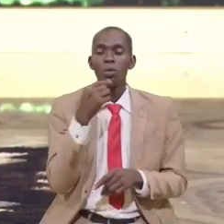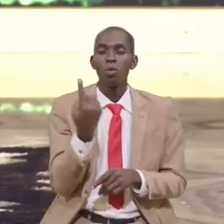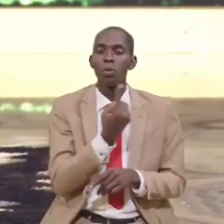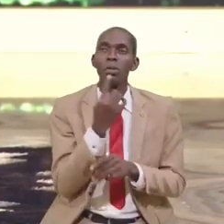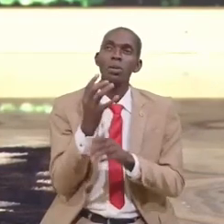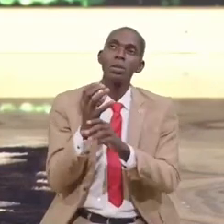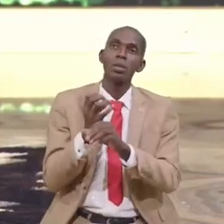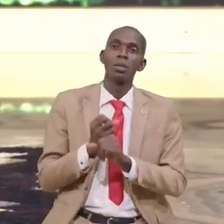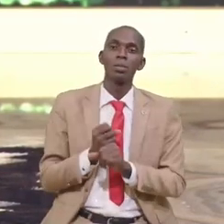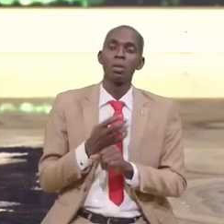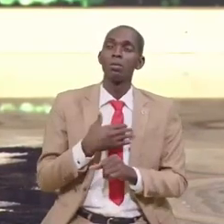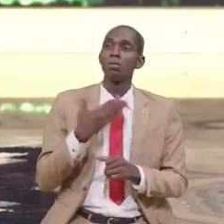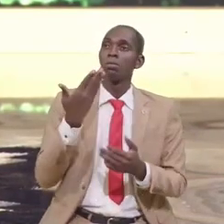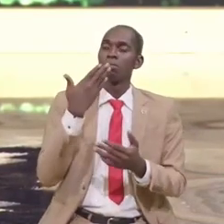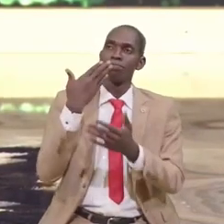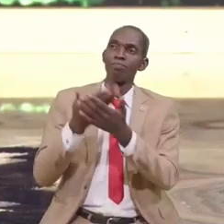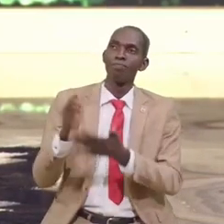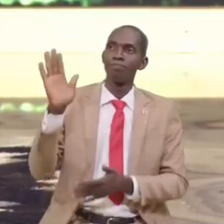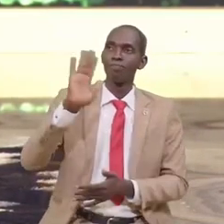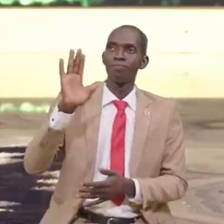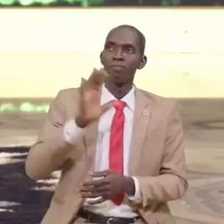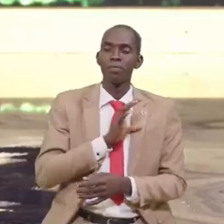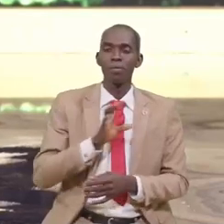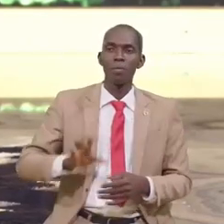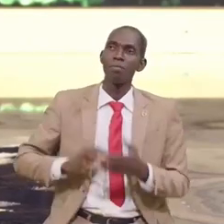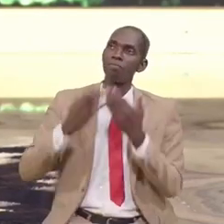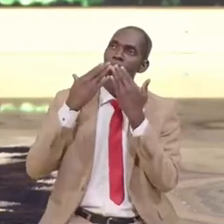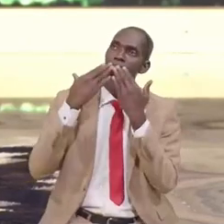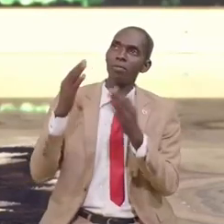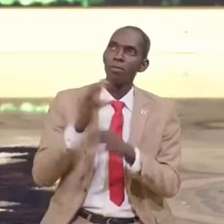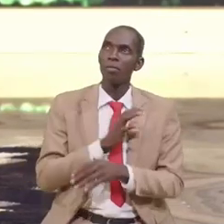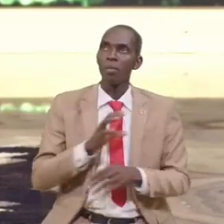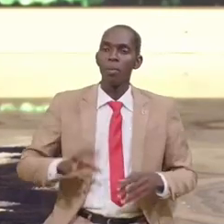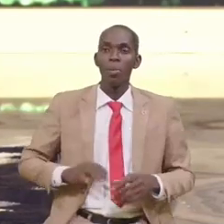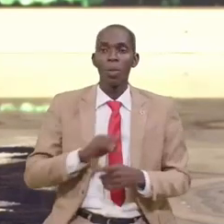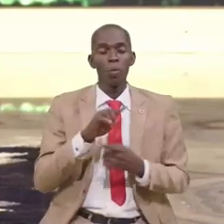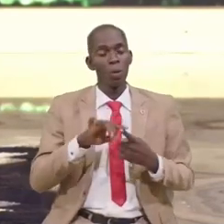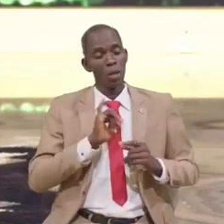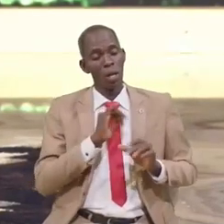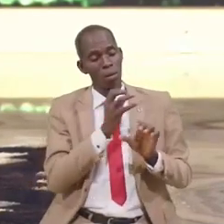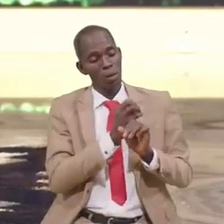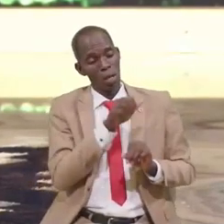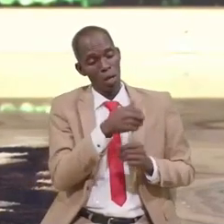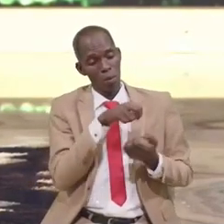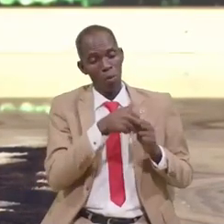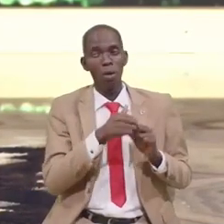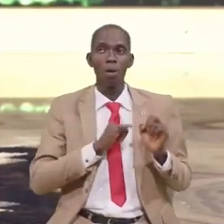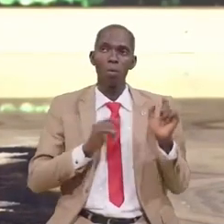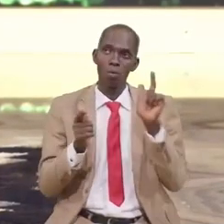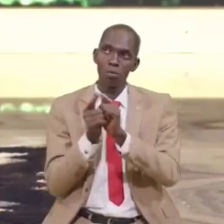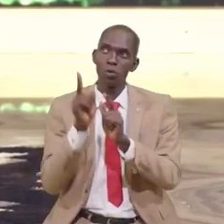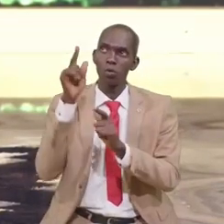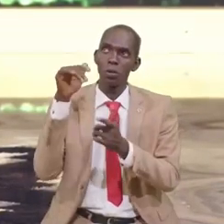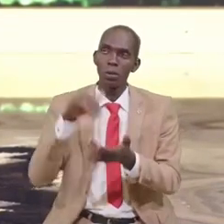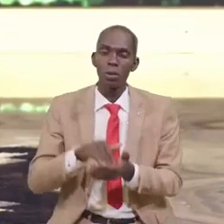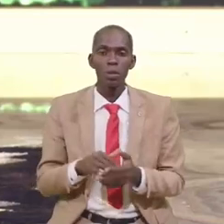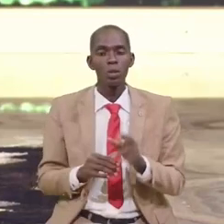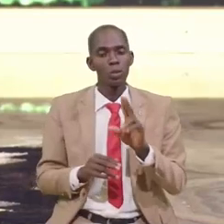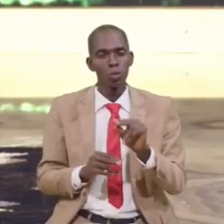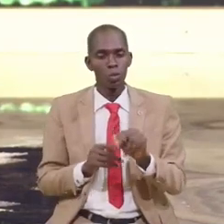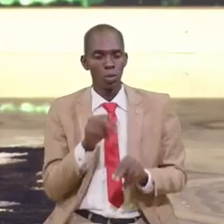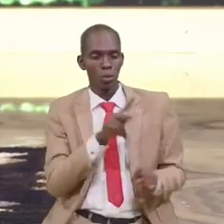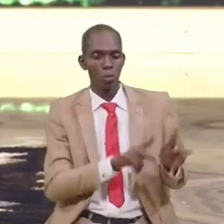à Christ. Ou bien ils sont assis, que au revoir à Christ, merci. Lorsque j'aurai un autre problème, je reviendrai. Non, ils ont fait quelque